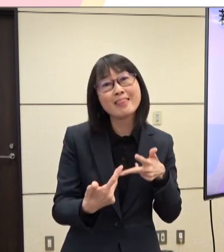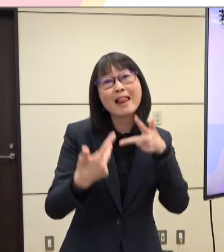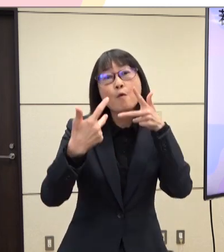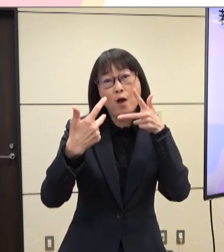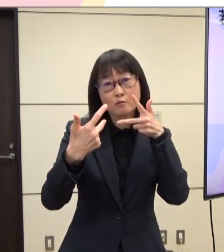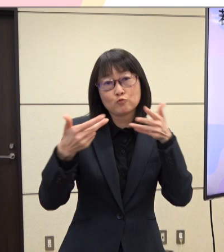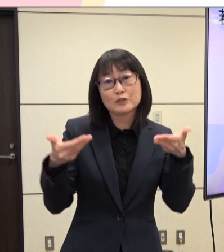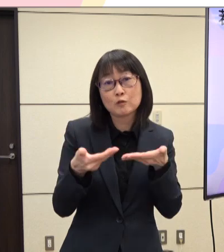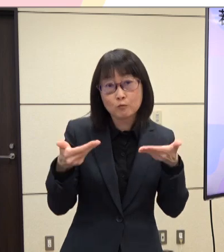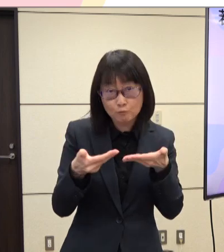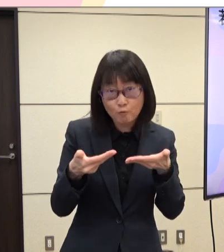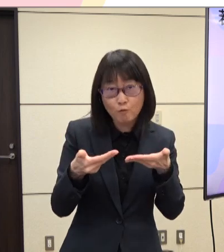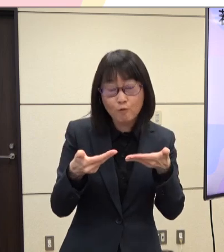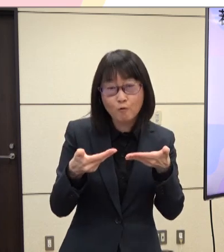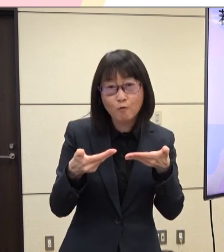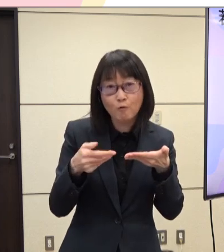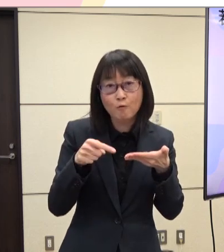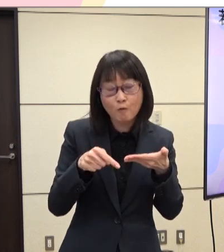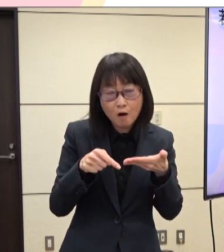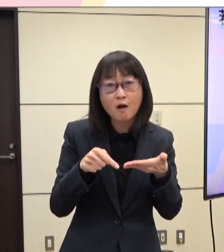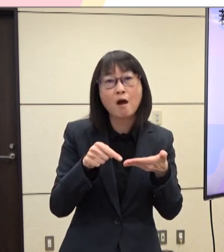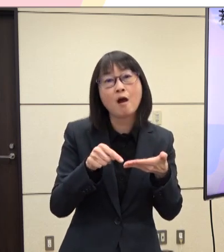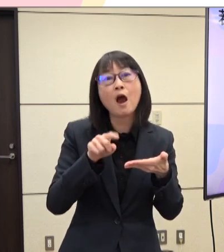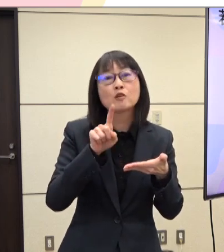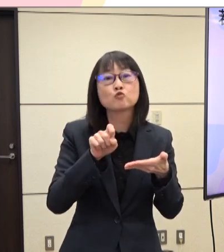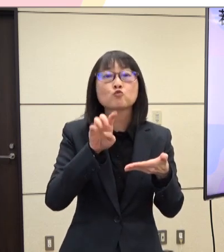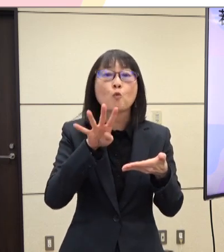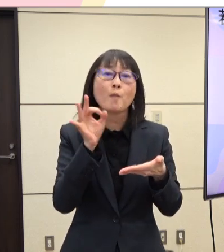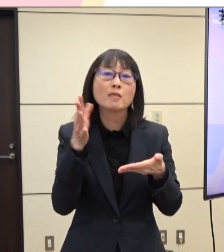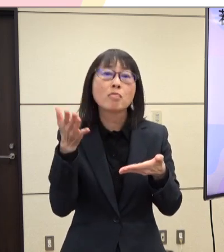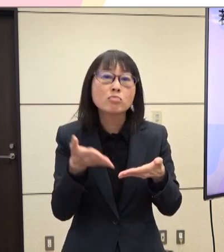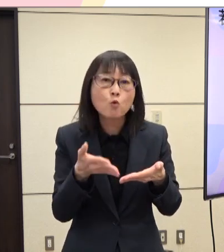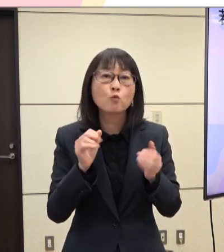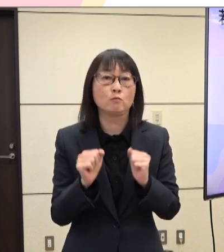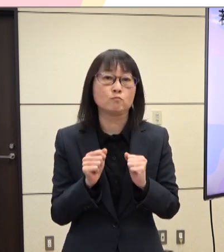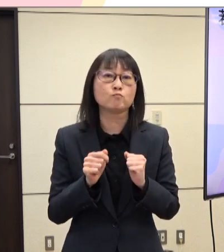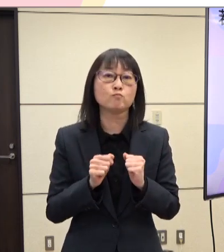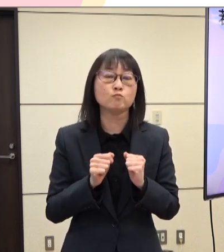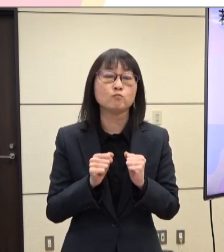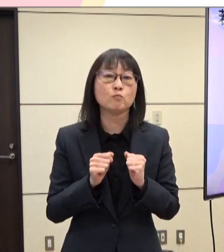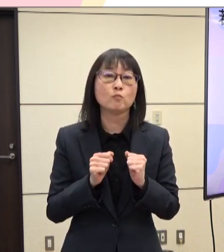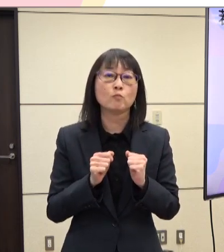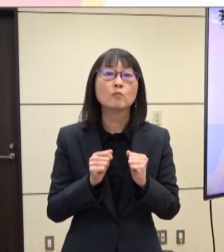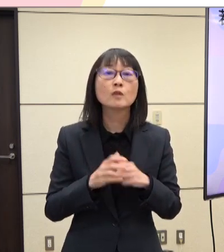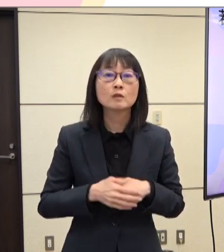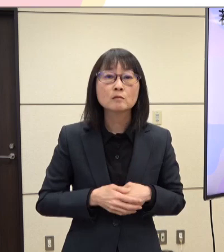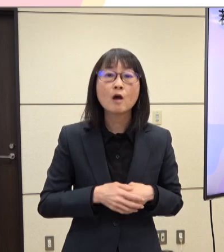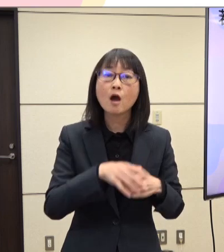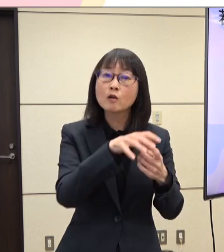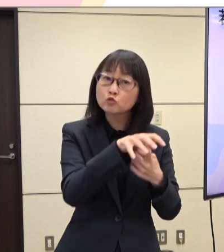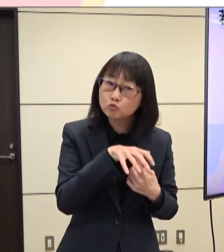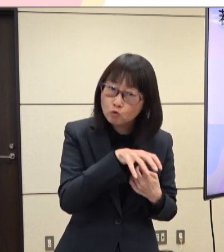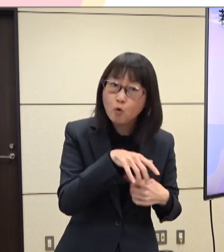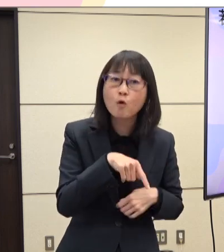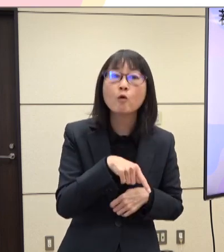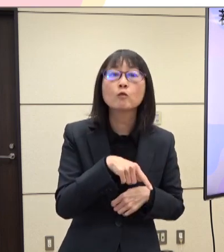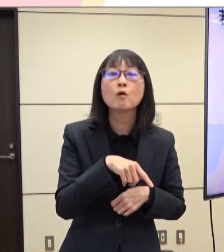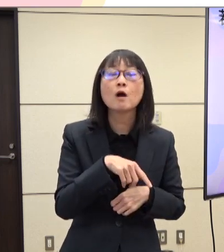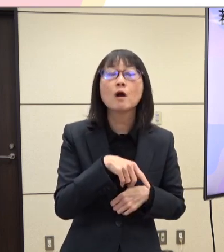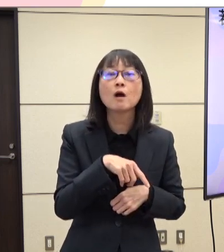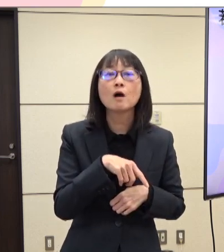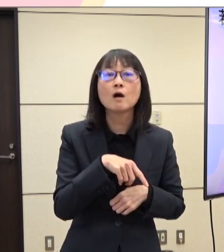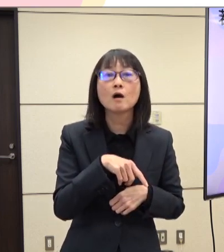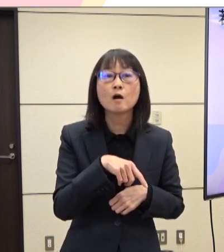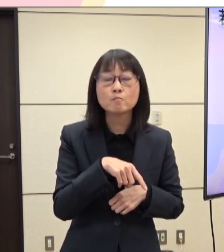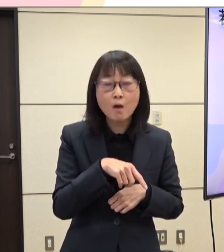しゃいましたし、就農もですね、3世帯で、近年は1世帯ず